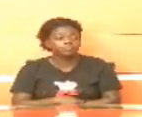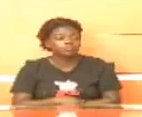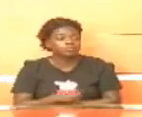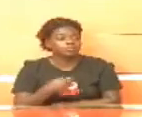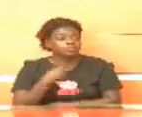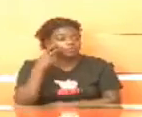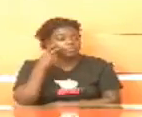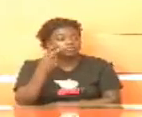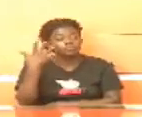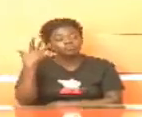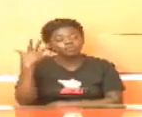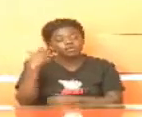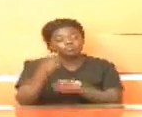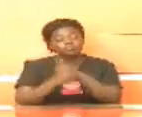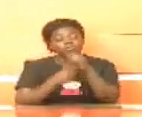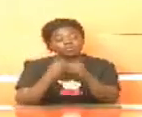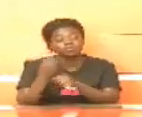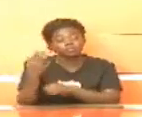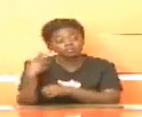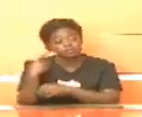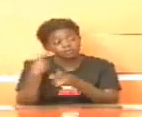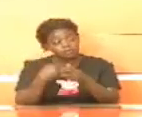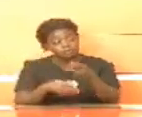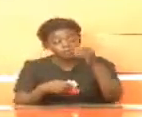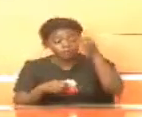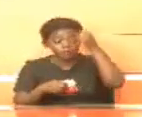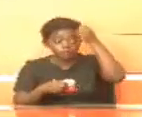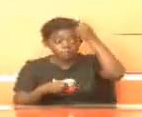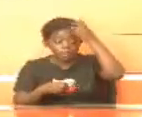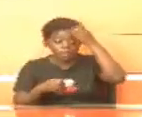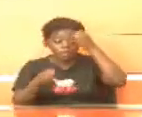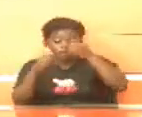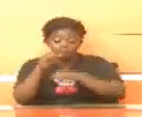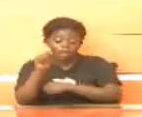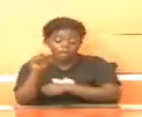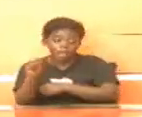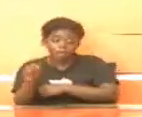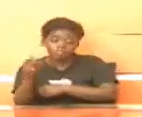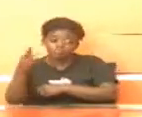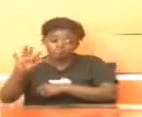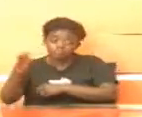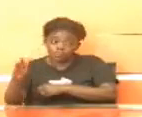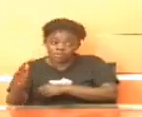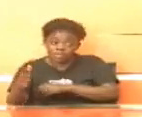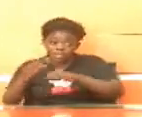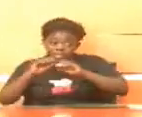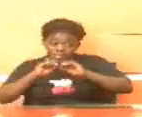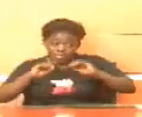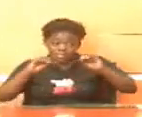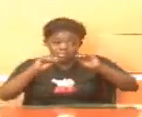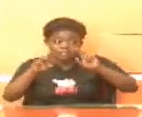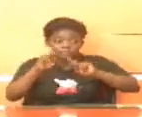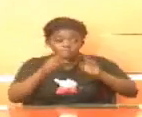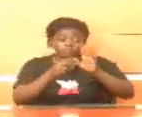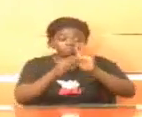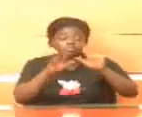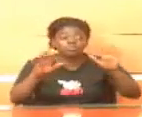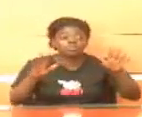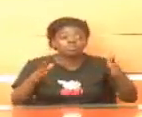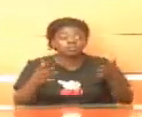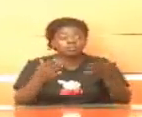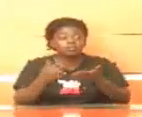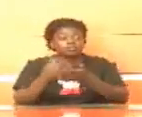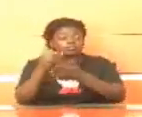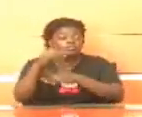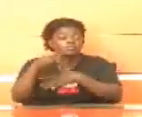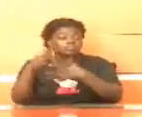zinakirabirawo emyaka etaano emabega niŋŋamba kanjigyeyo oxygen ow'amazzi muyigirize ku bantu balage emigaso gy'alina